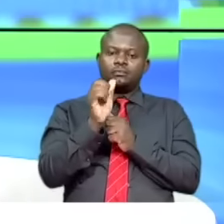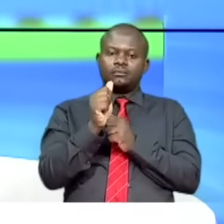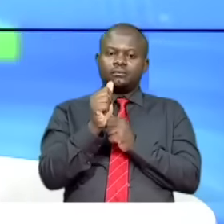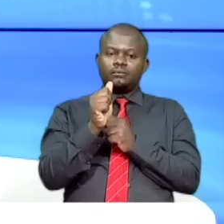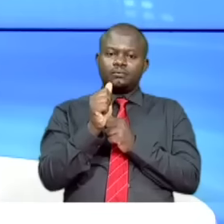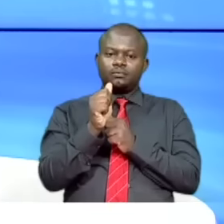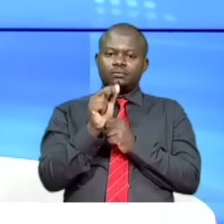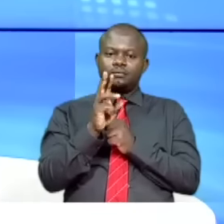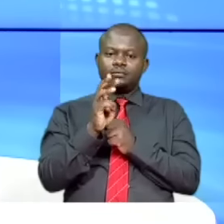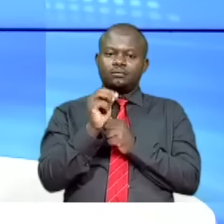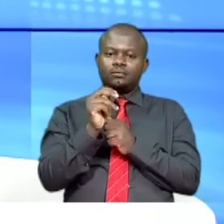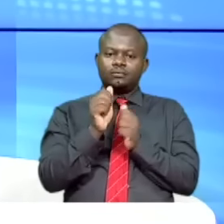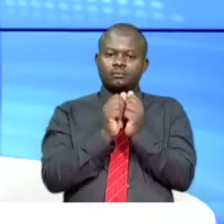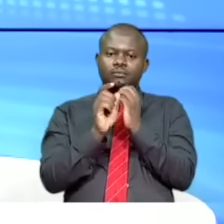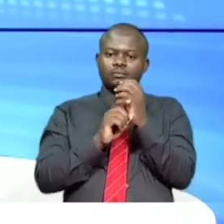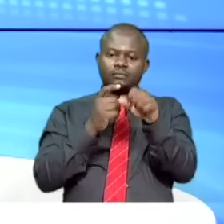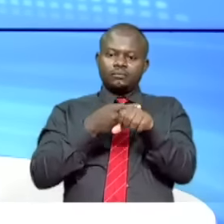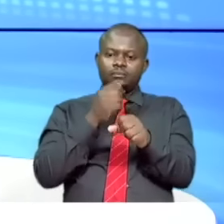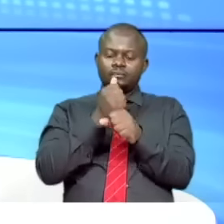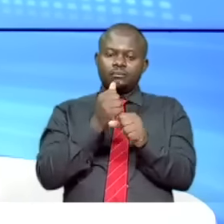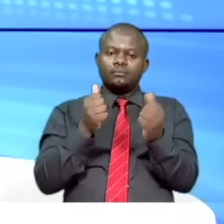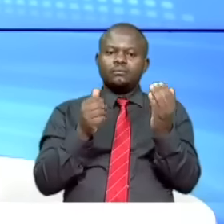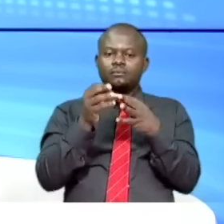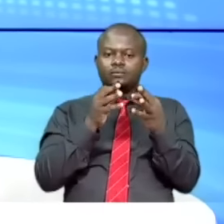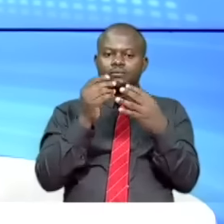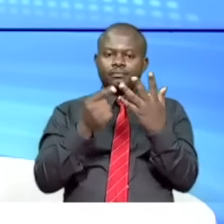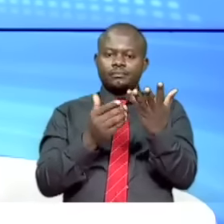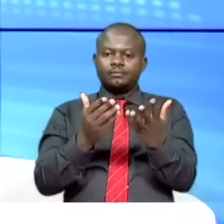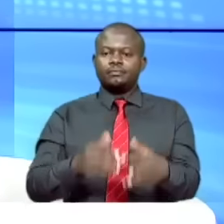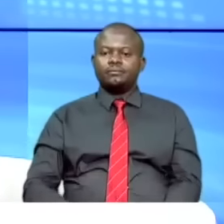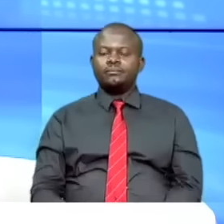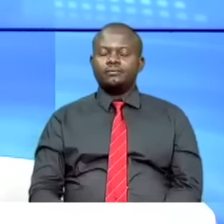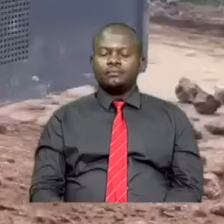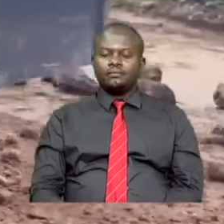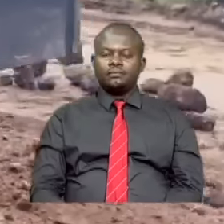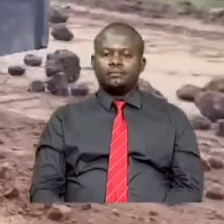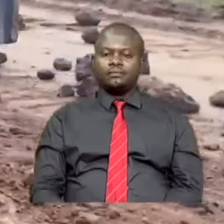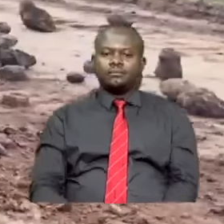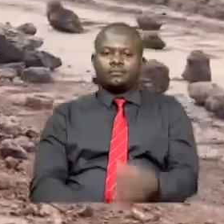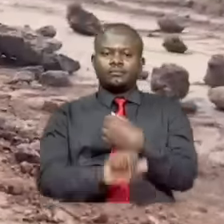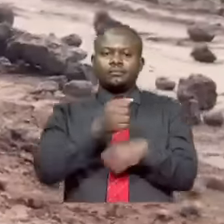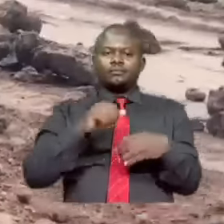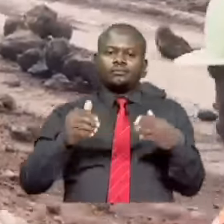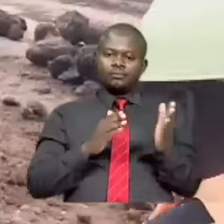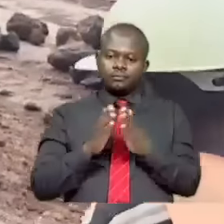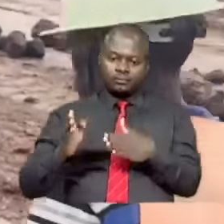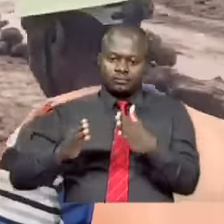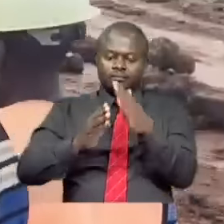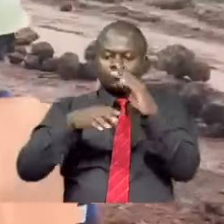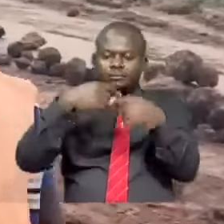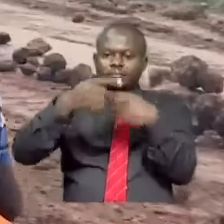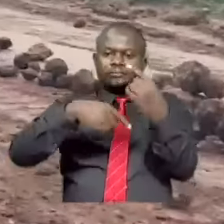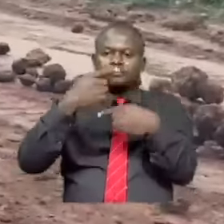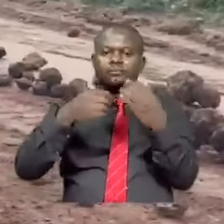wacu Imana Emmanuel mu karere ka Musanze yadukoreye inkuru ikurikira imirimo yo gutunganya uyu muhanda irarimbanije